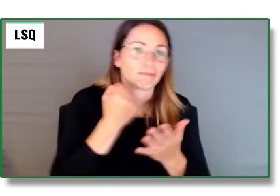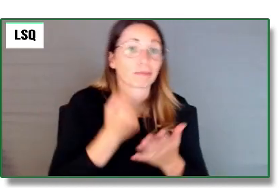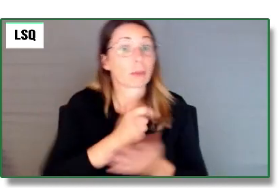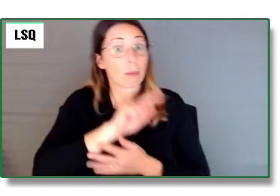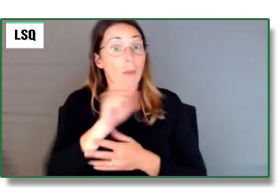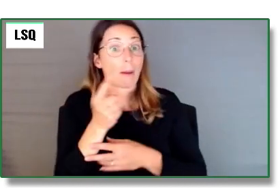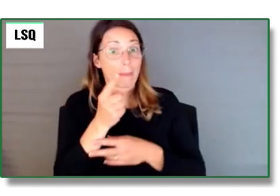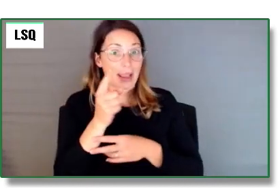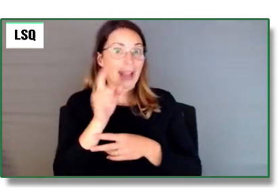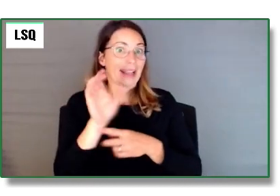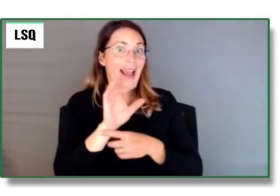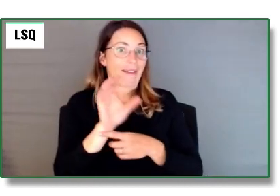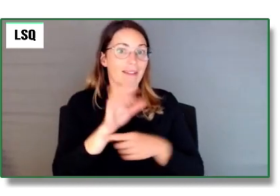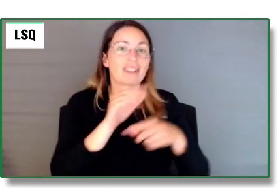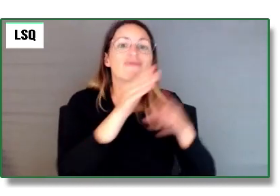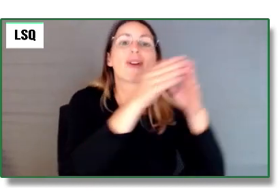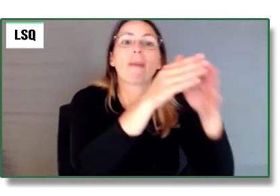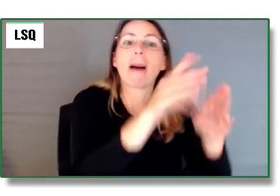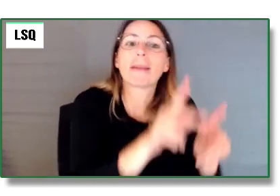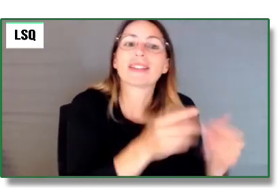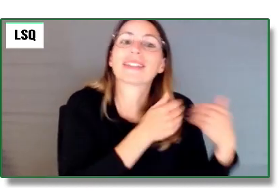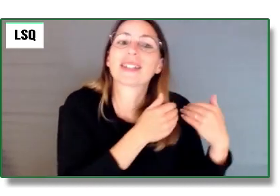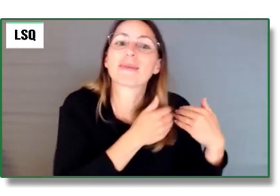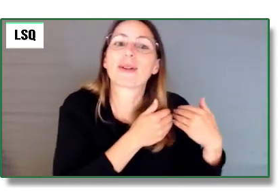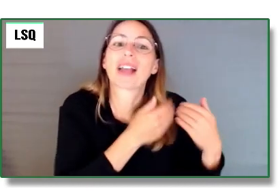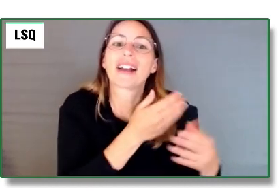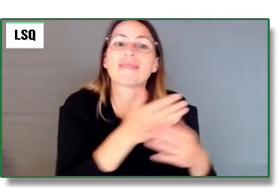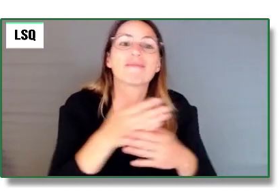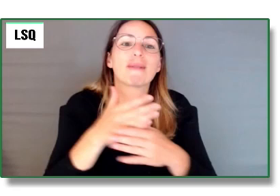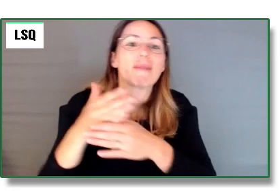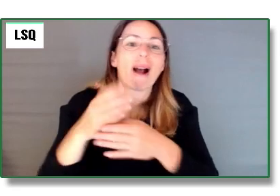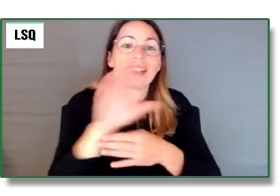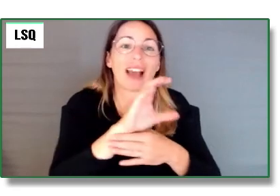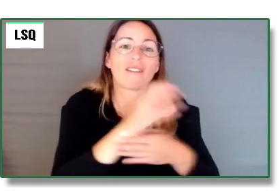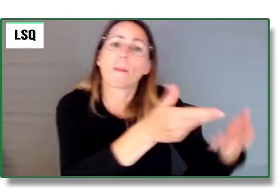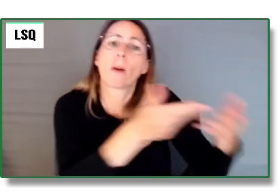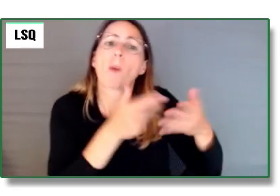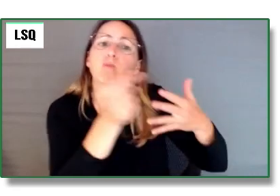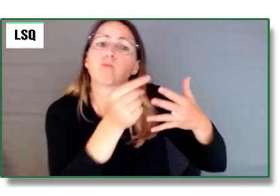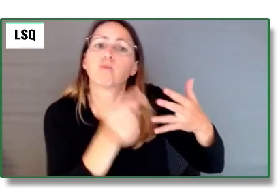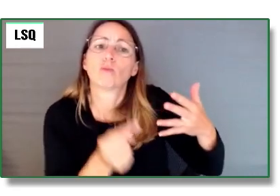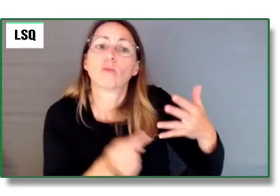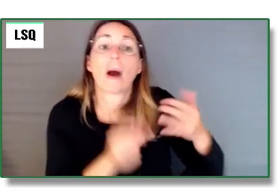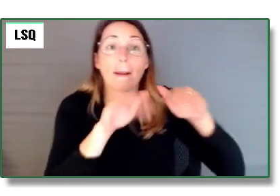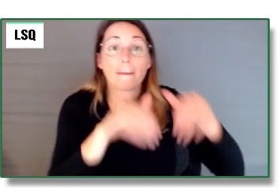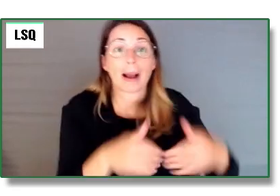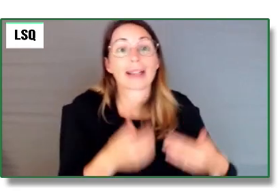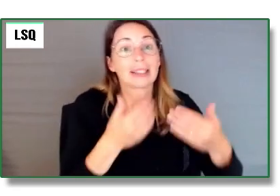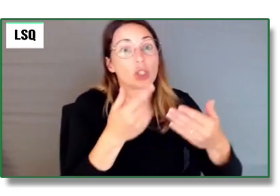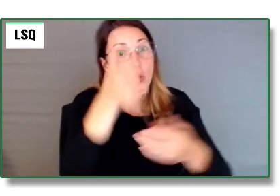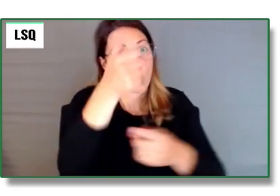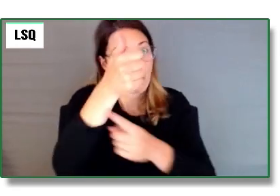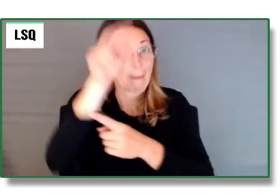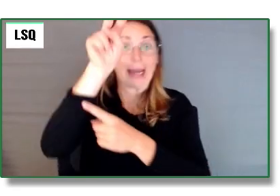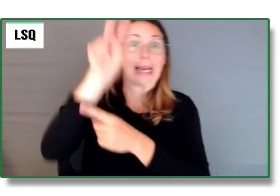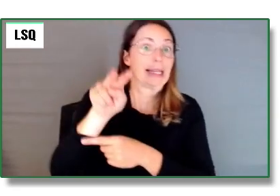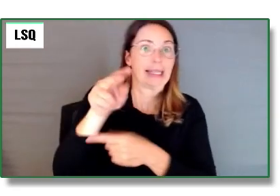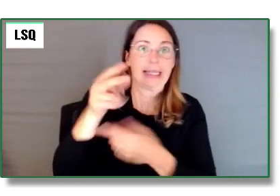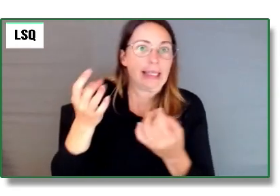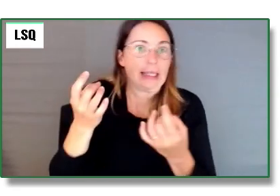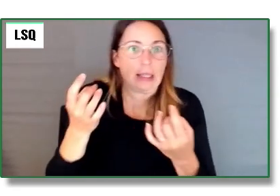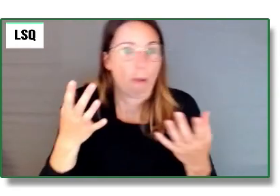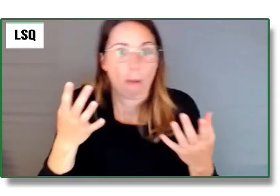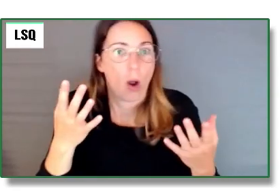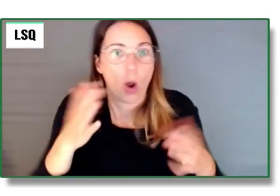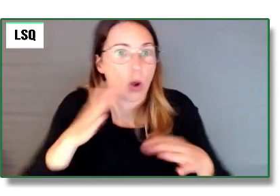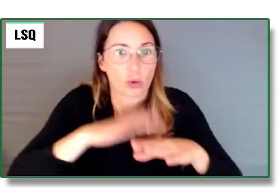de me proposer des options, puis il me lisait les choix du menu car il n'y avait pas de menu pratique à lire sur place et bien